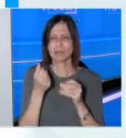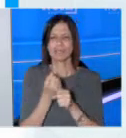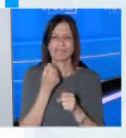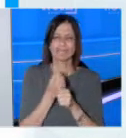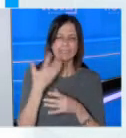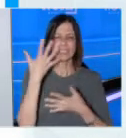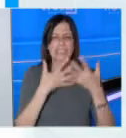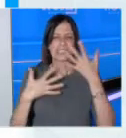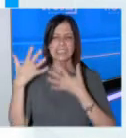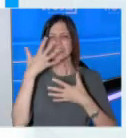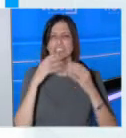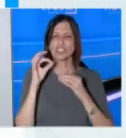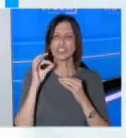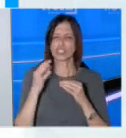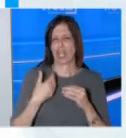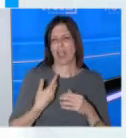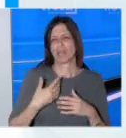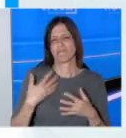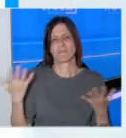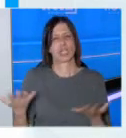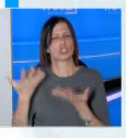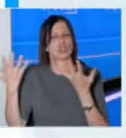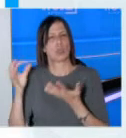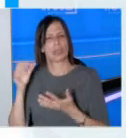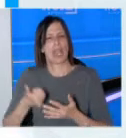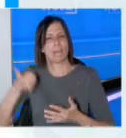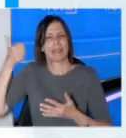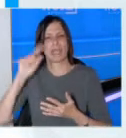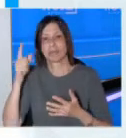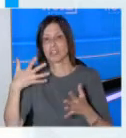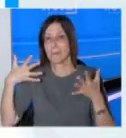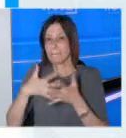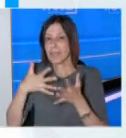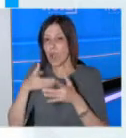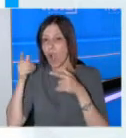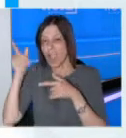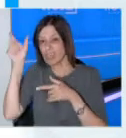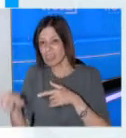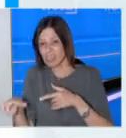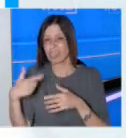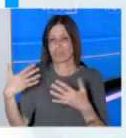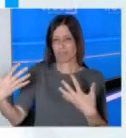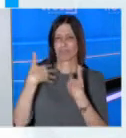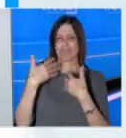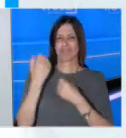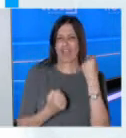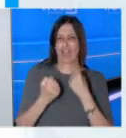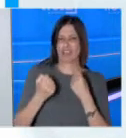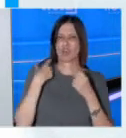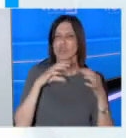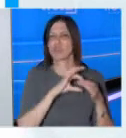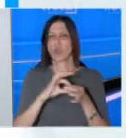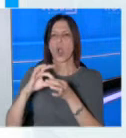למנהיג, שכל מי שיכול מי שמעז למתוח עליו ביקורת, מותקף קשות, שגורר את המדינה לבחירות